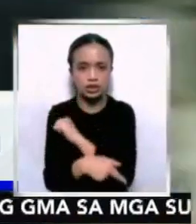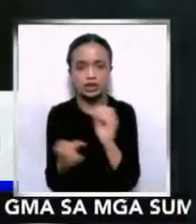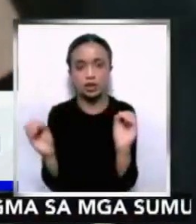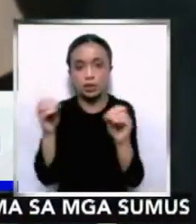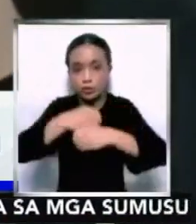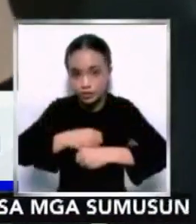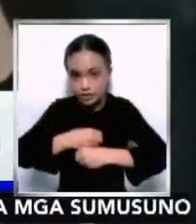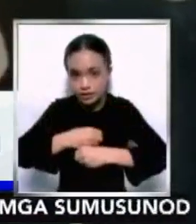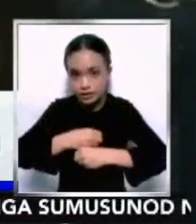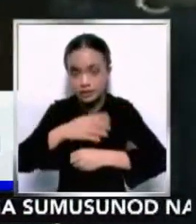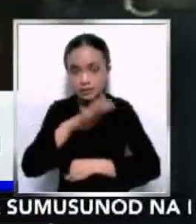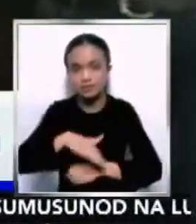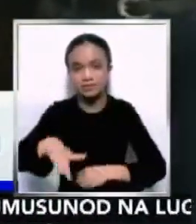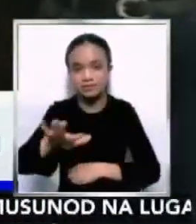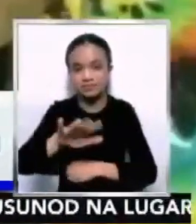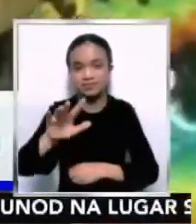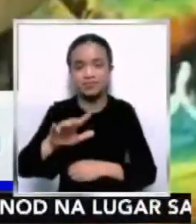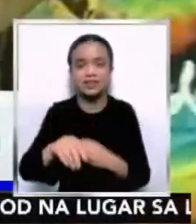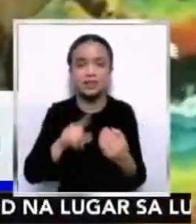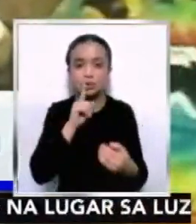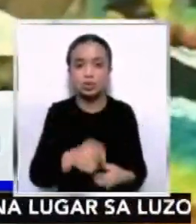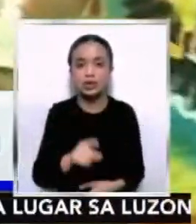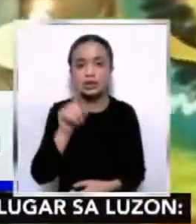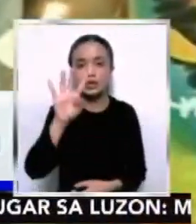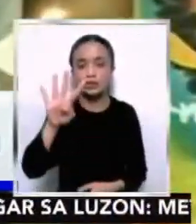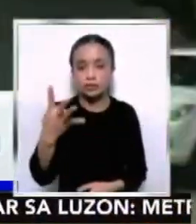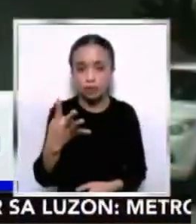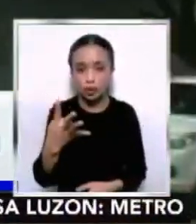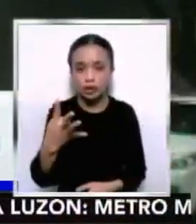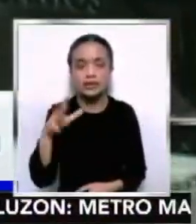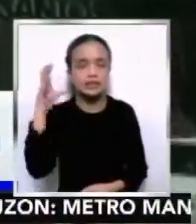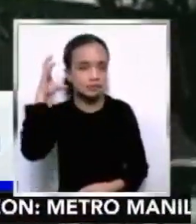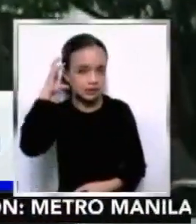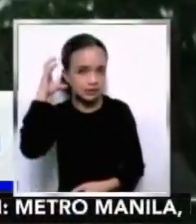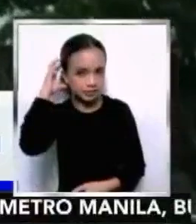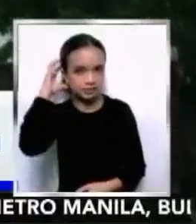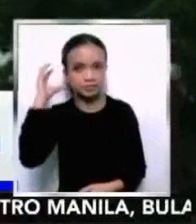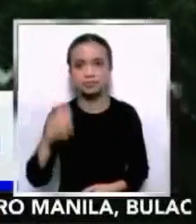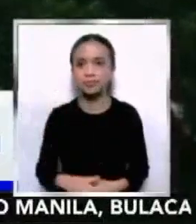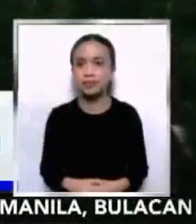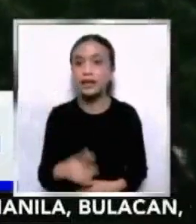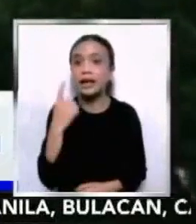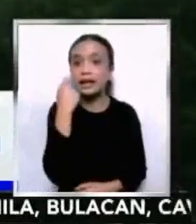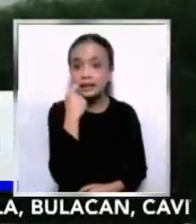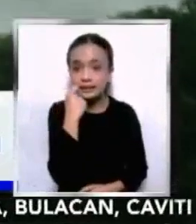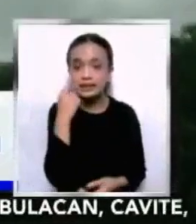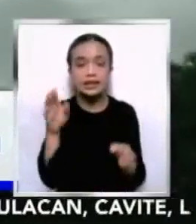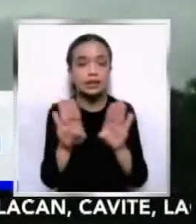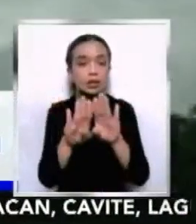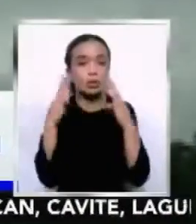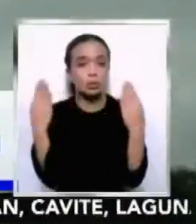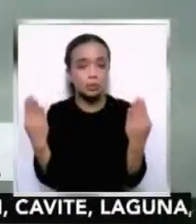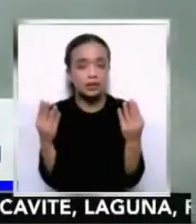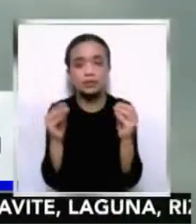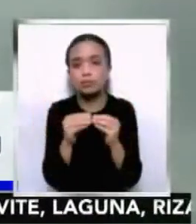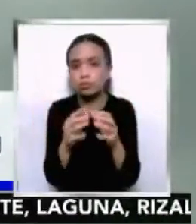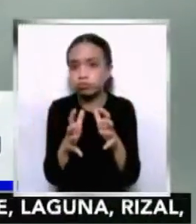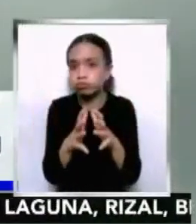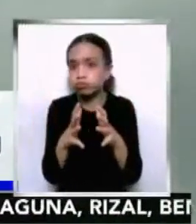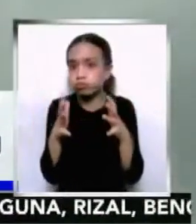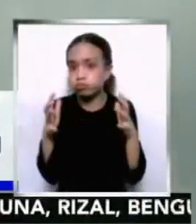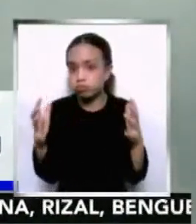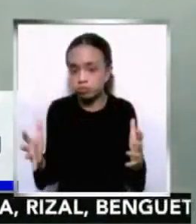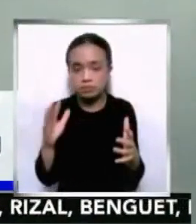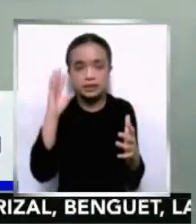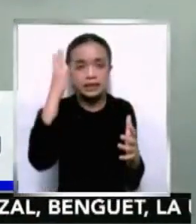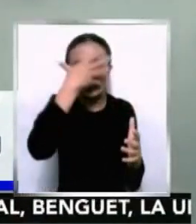buong bansa at ika-apat naman sa Mindanao. Kamakailan, binuksan na rin ang mas pinalaki at mas pinagandang